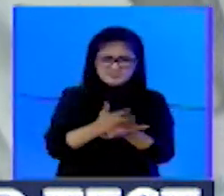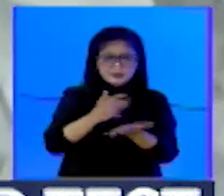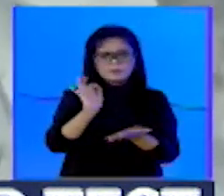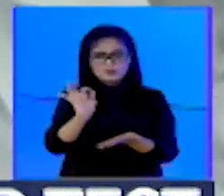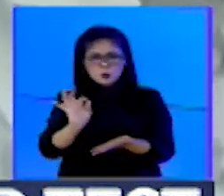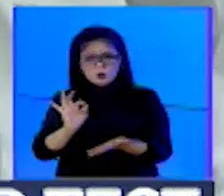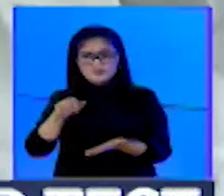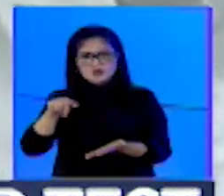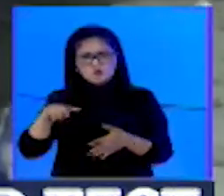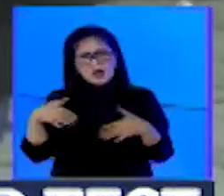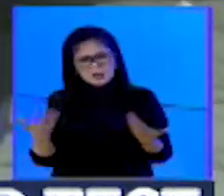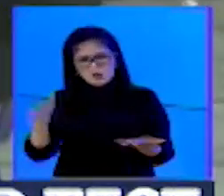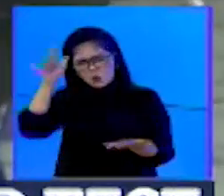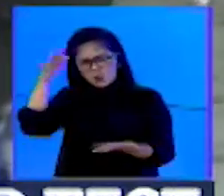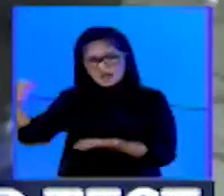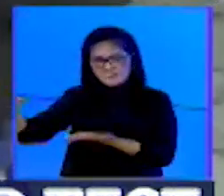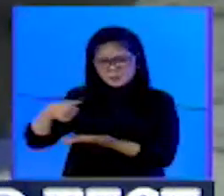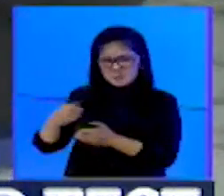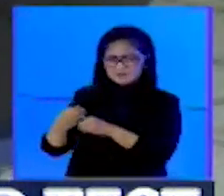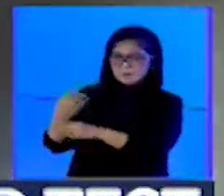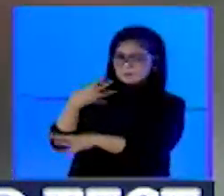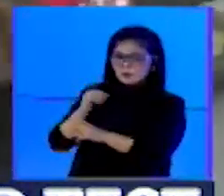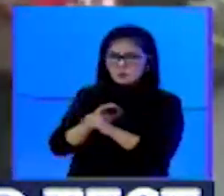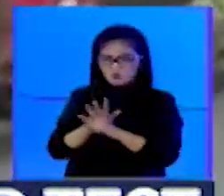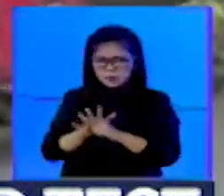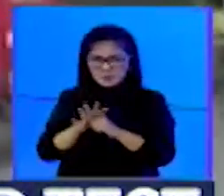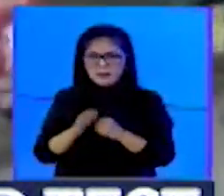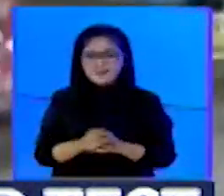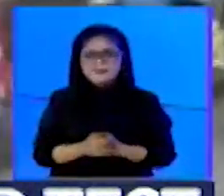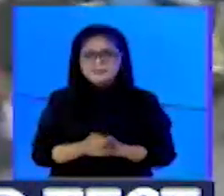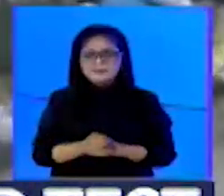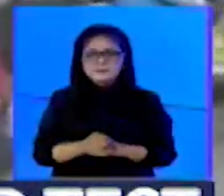atau pembeli yang terpapar virus corona.